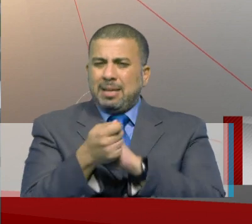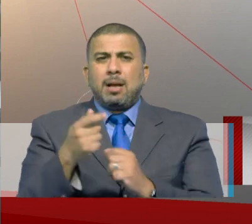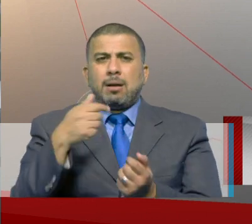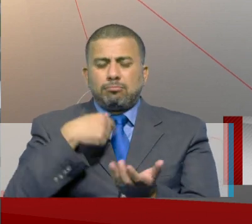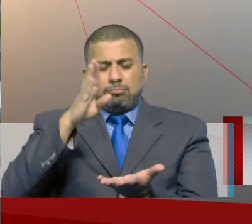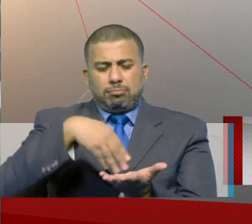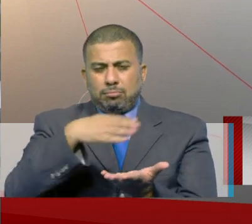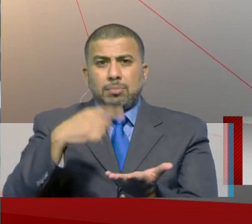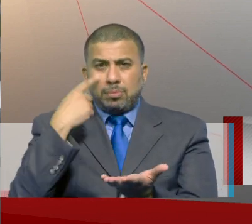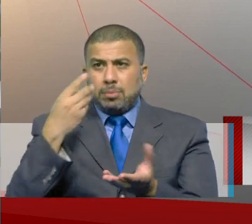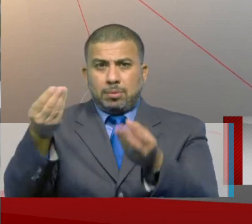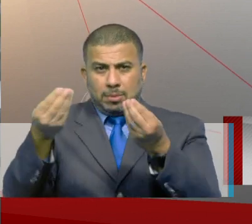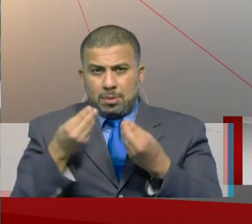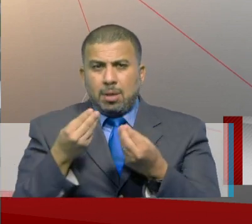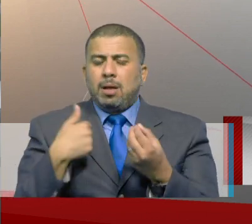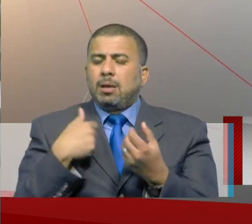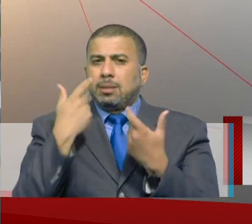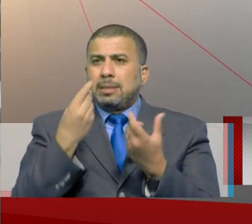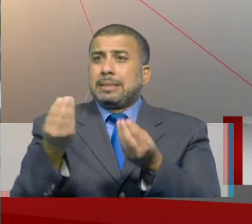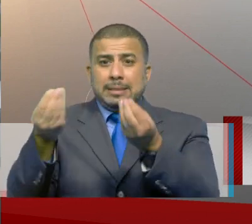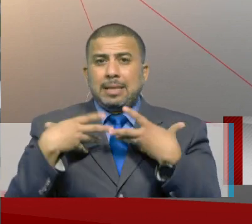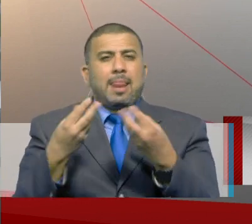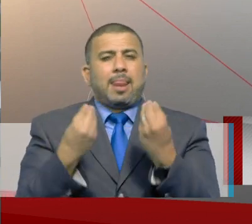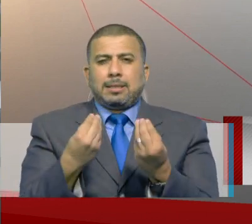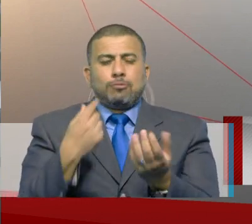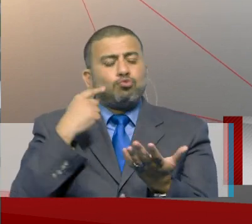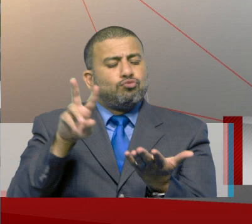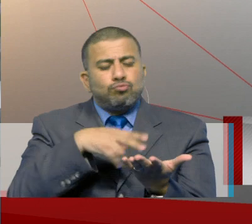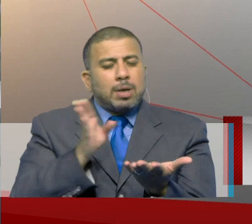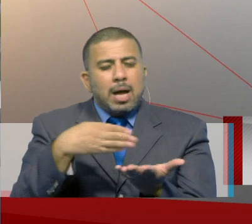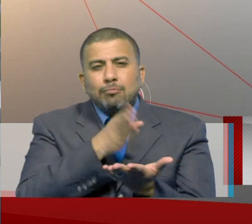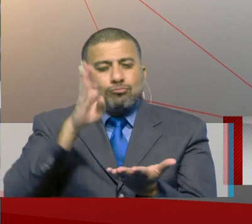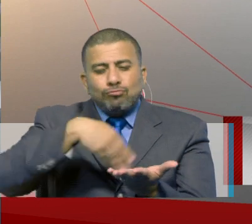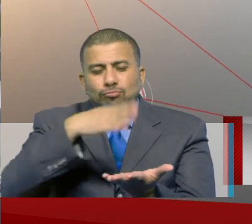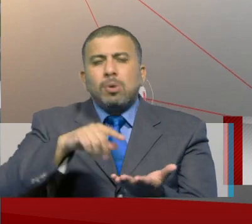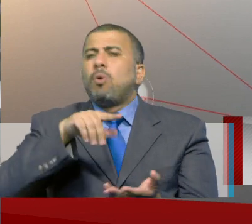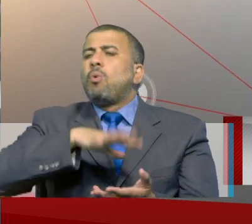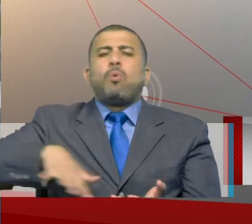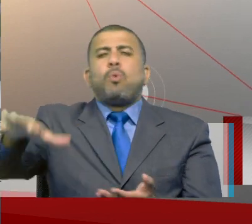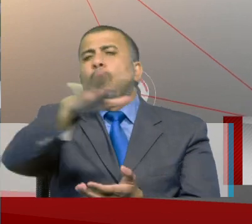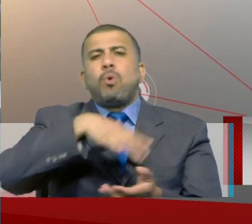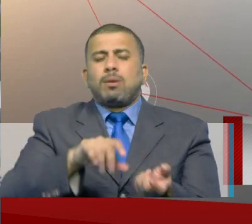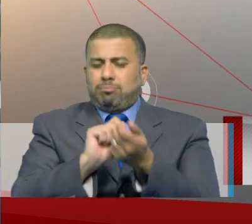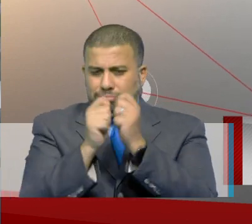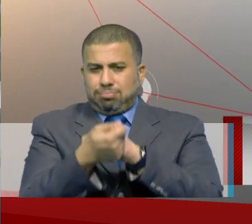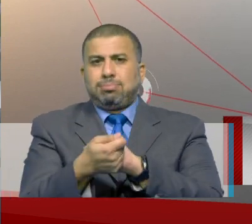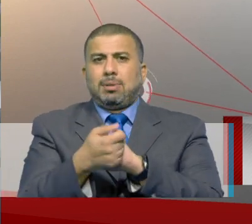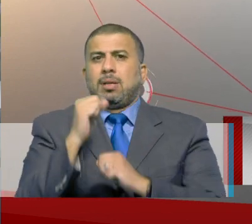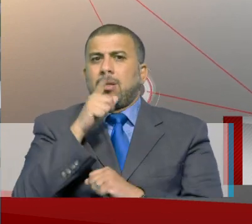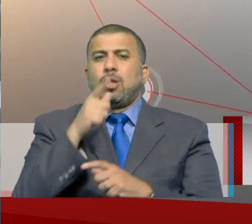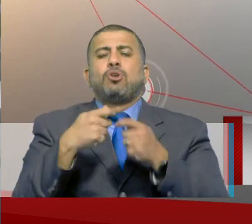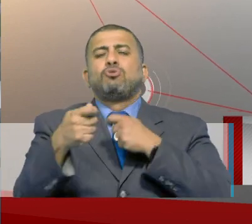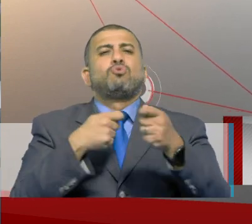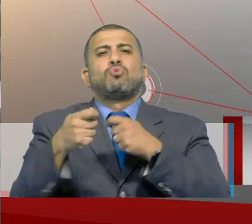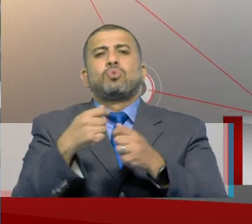خرائط أنا انتظرها الحين صار لي كم يوم ما وصلتني إلى اليوم، وهذه كلها يعني بتتغير الواجهة هنا اللي هي